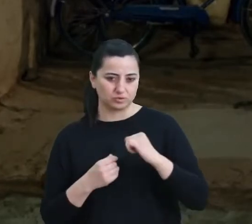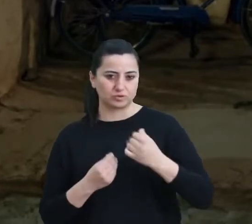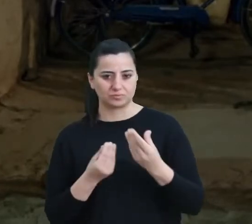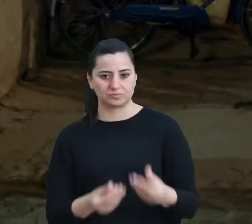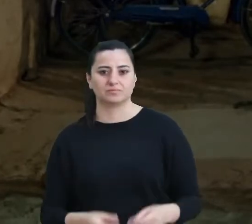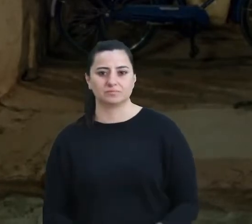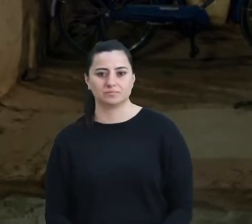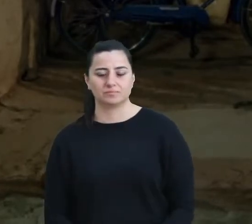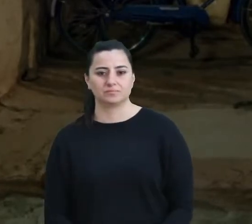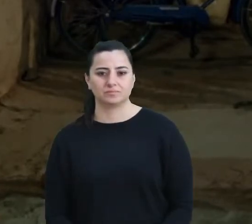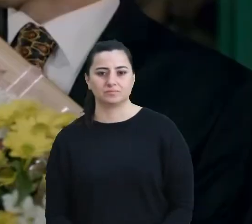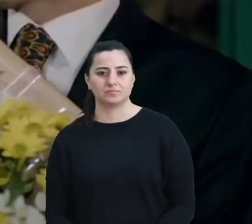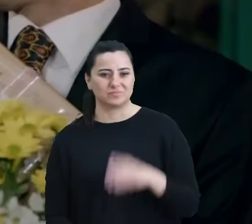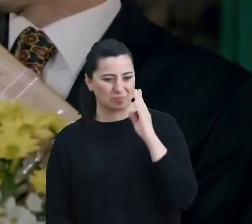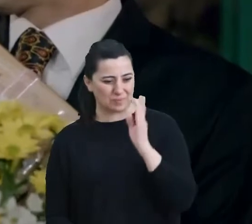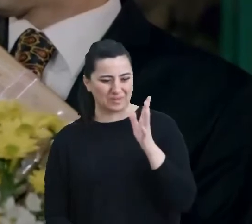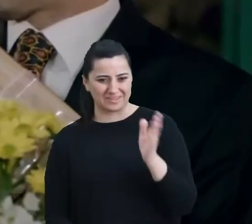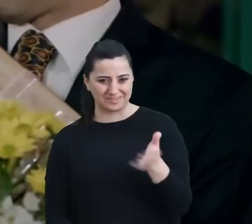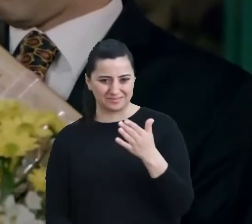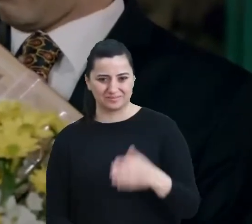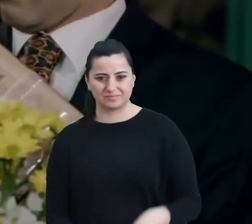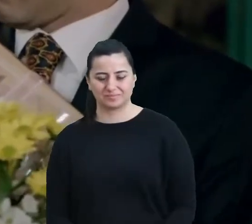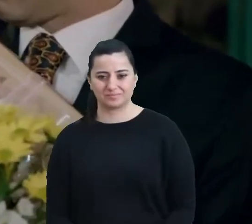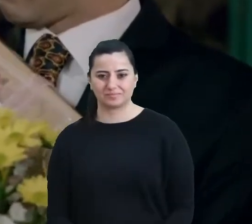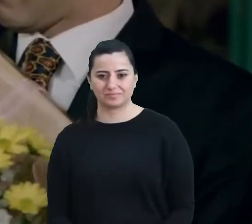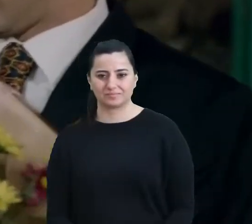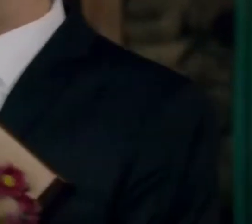uzattı. Buyruğuna tükürdüğümü. Yürü hadi yürü.